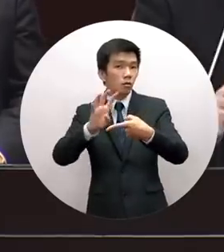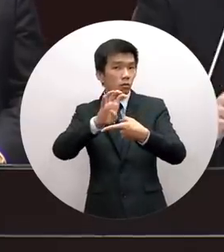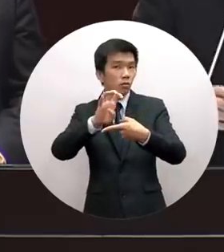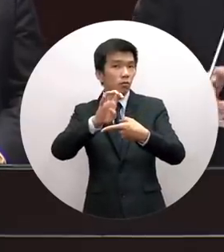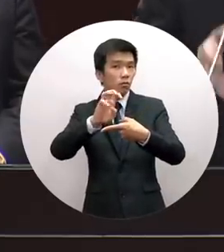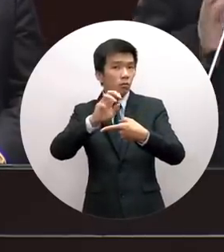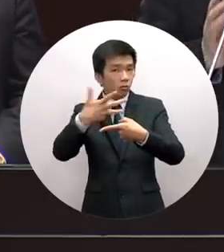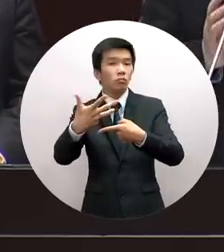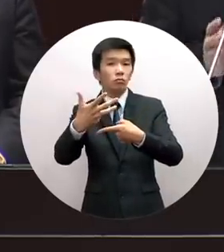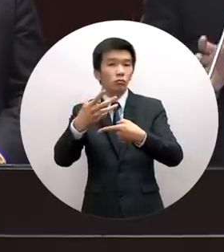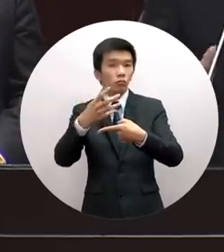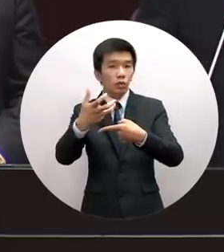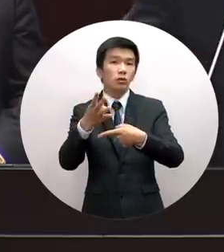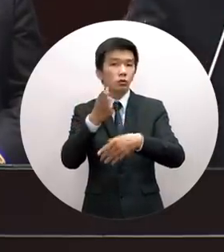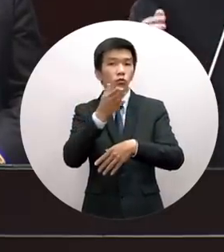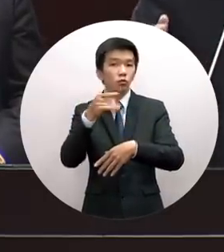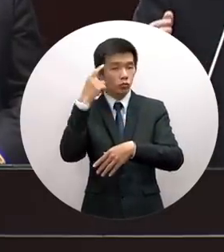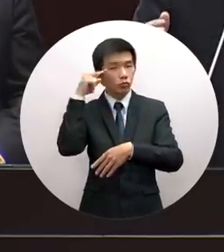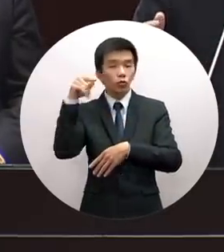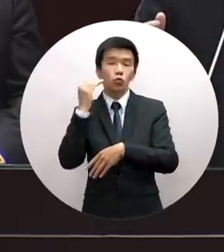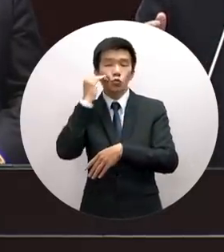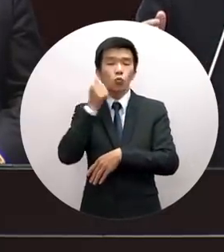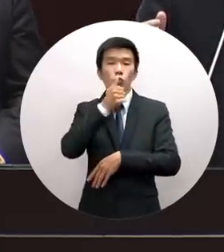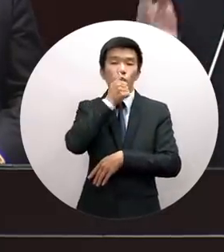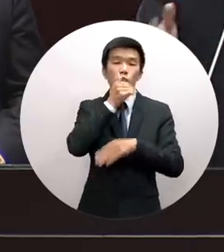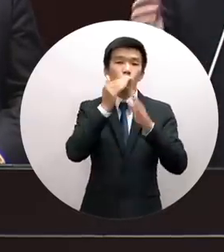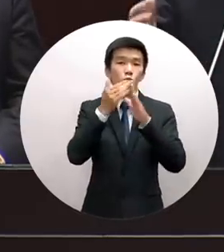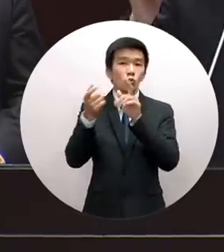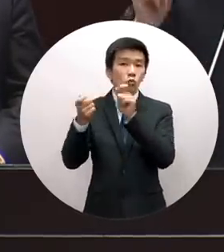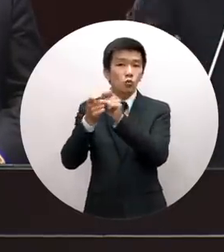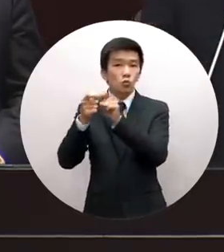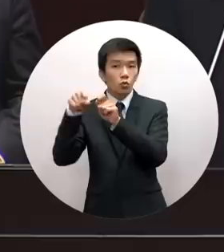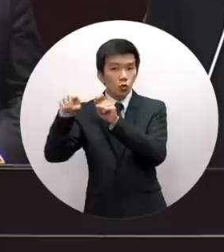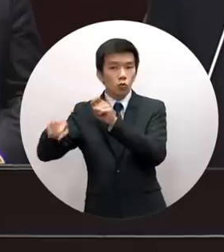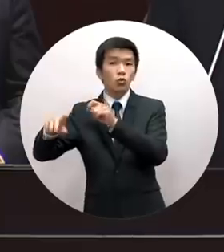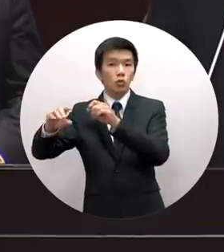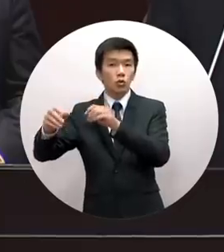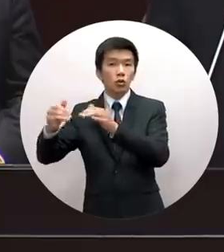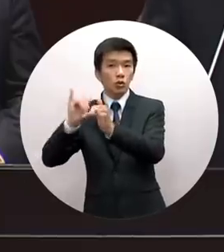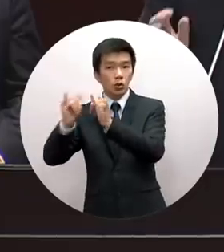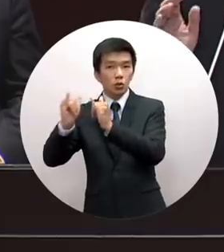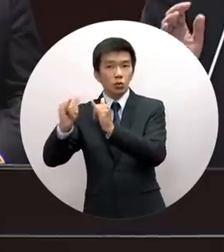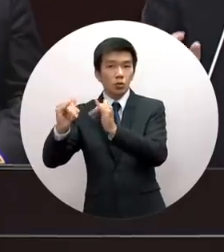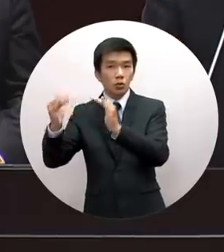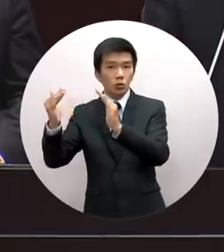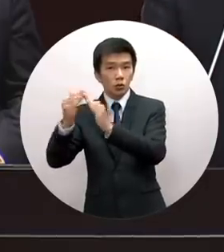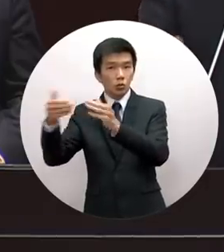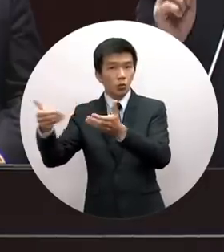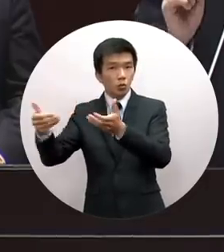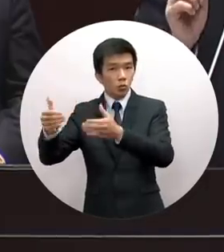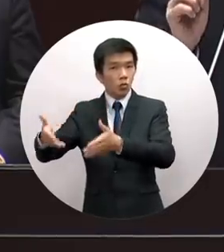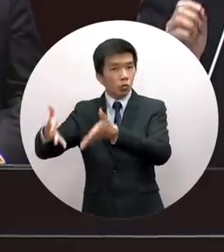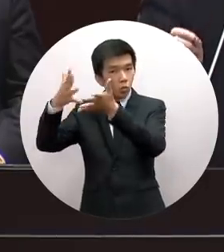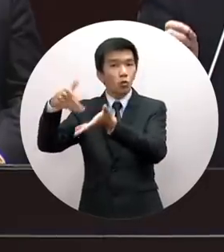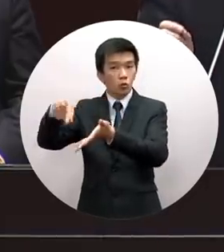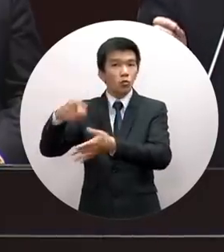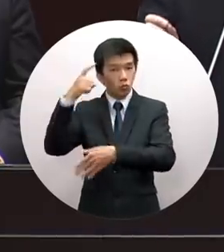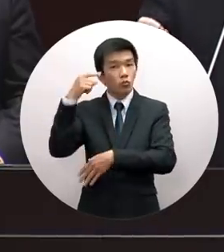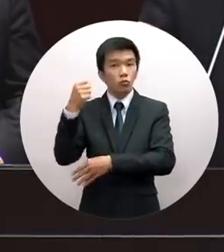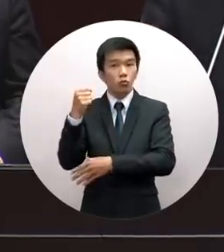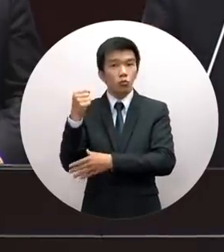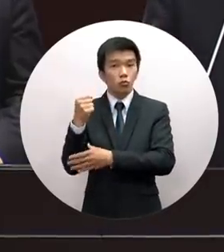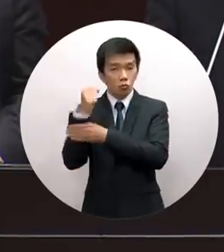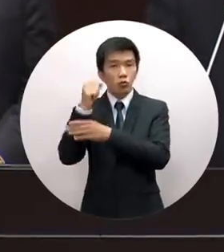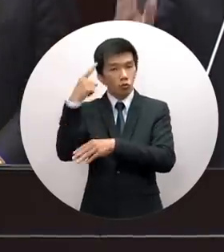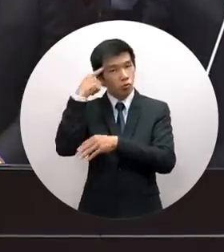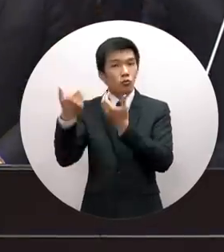实他是接受这个住家附近啊来兴建社会住宅的，所以他们并没有排斥。当然也许有一些